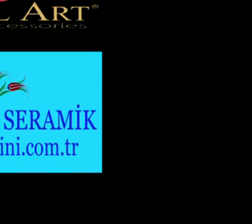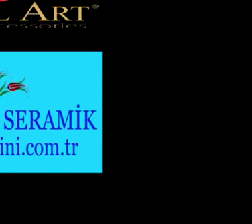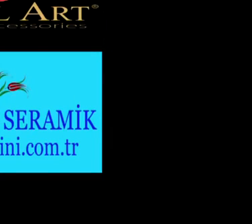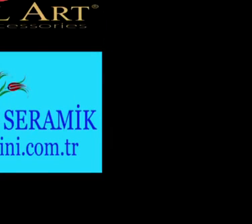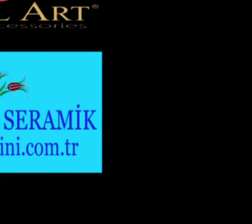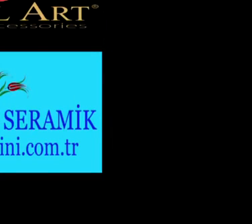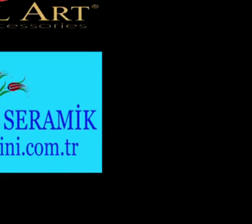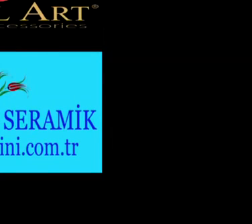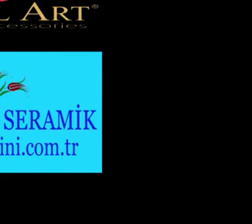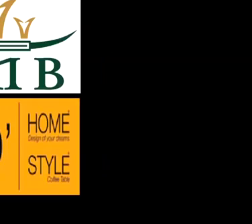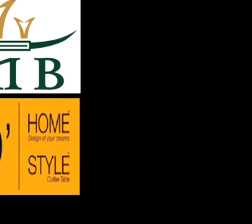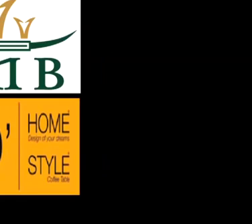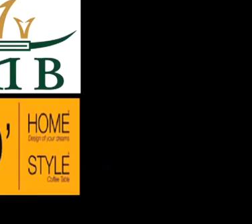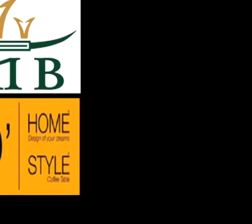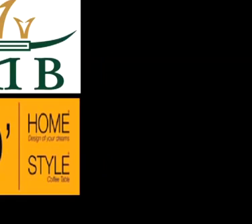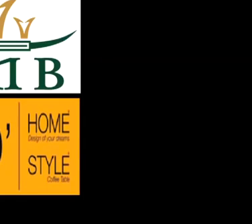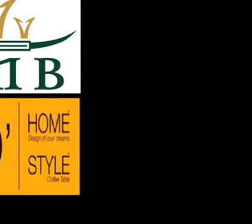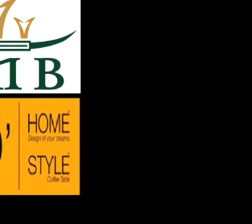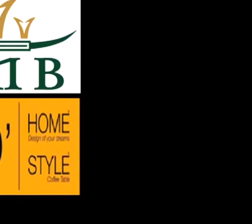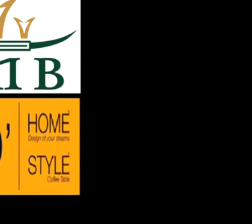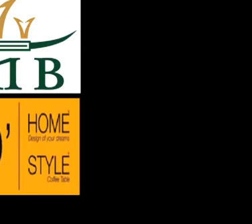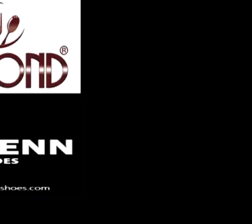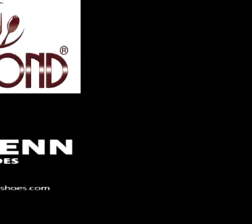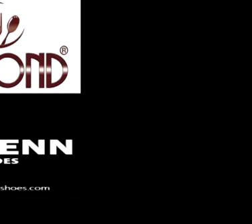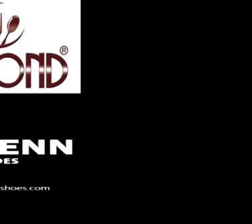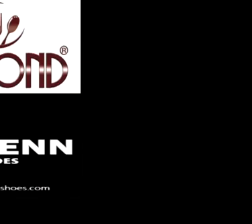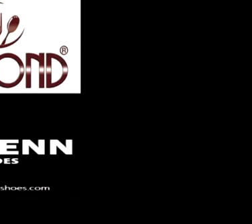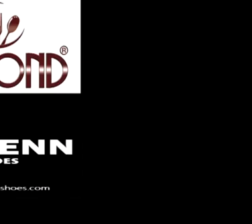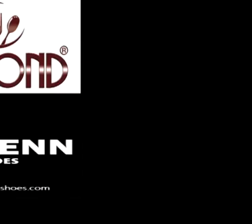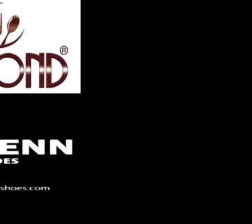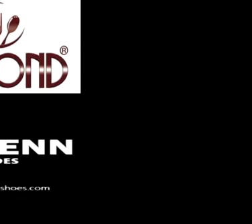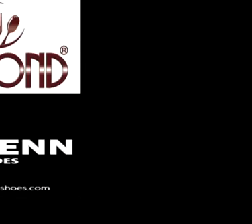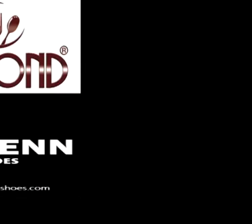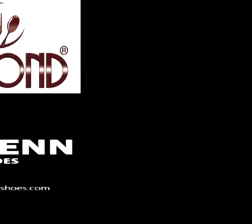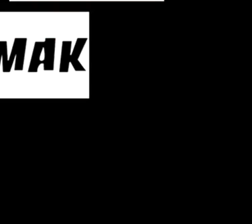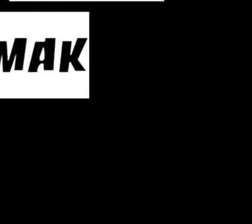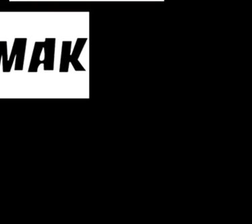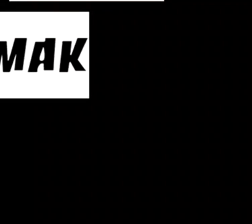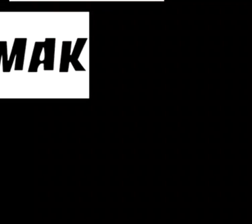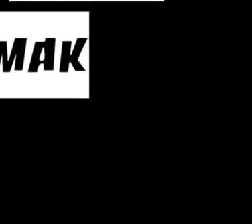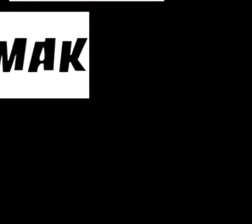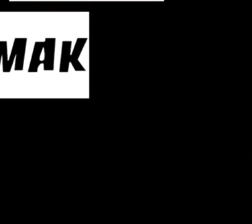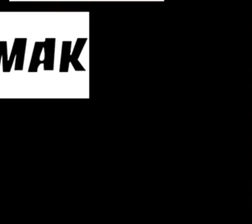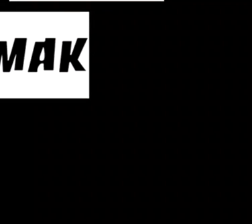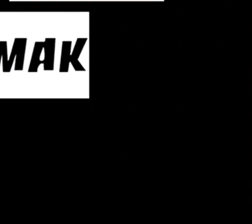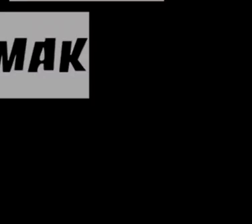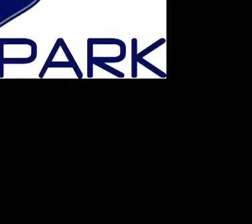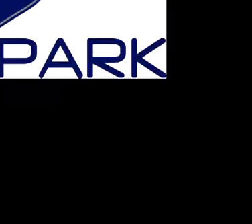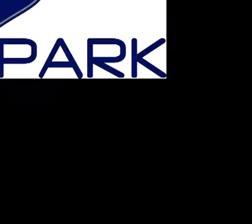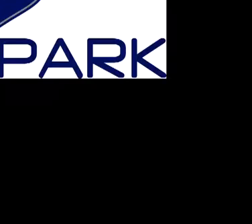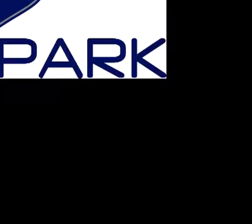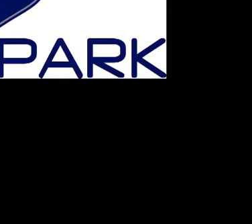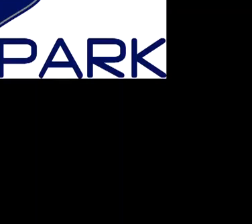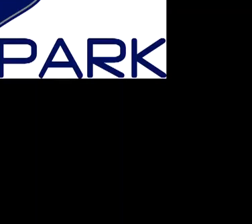Yılmaz, Ece Naz Batmaz, Feride Tezcan. İşaretleri Volkan Kurt. Son kontroller Ayşegül Derin, Ela Korgan.